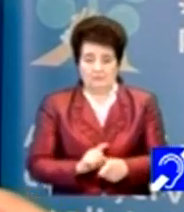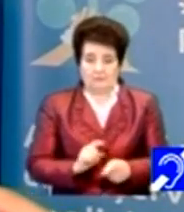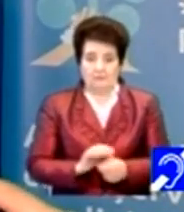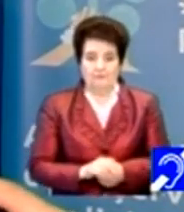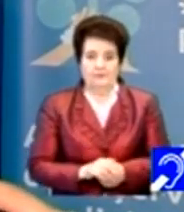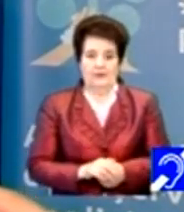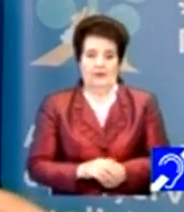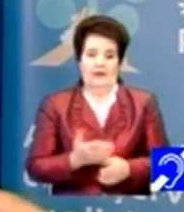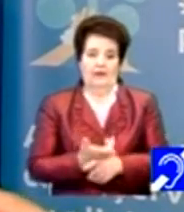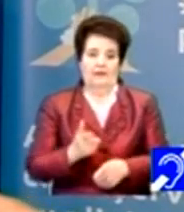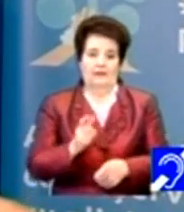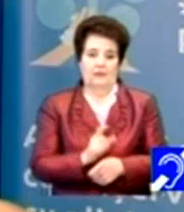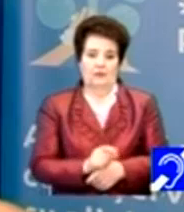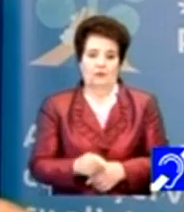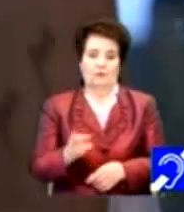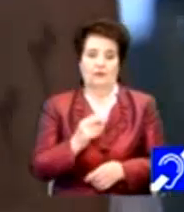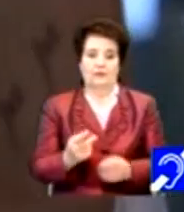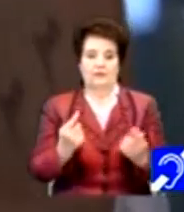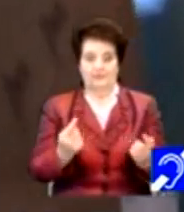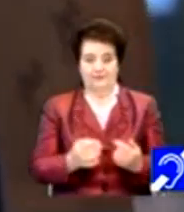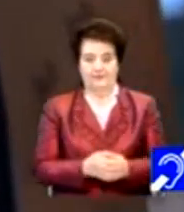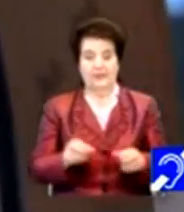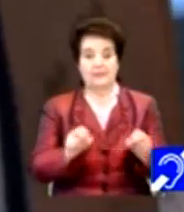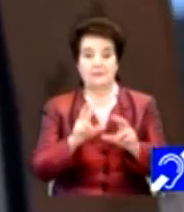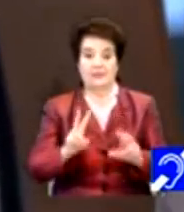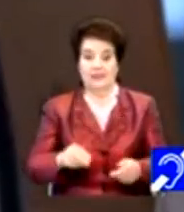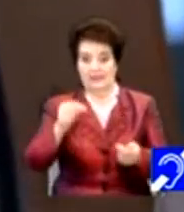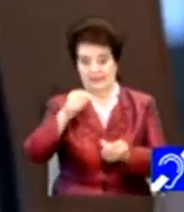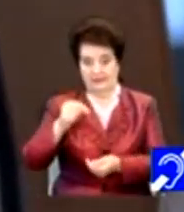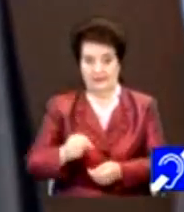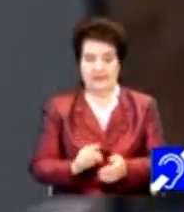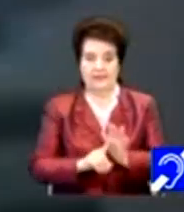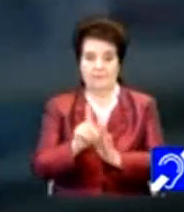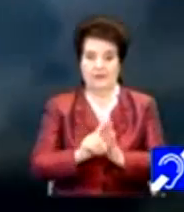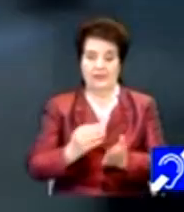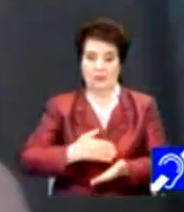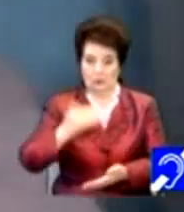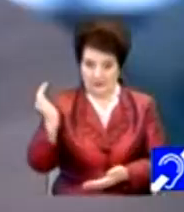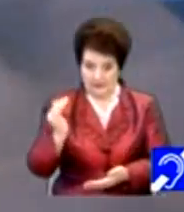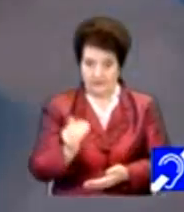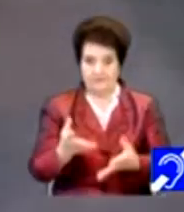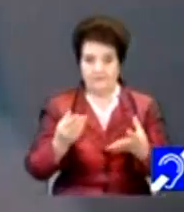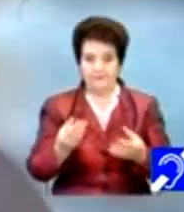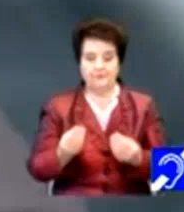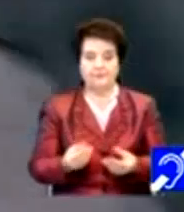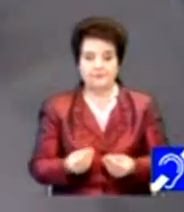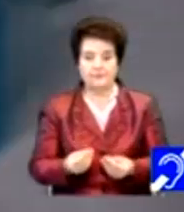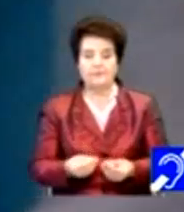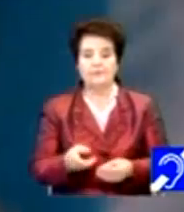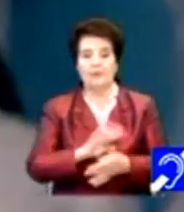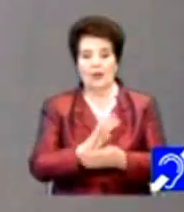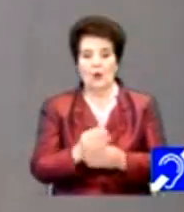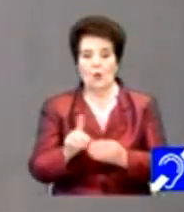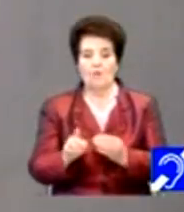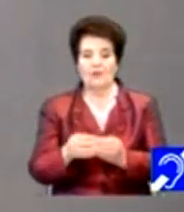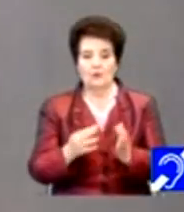este destul de mare. Specialiștii au stabilit că la temperaturi înalte și în condiții de umiditate sporită, virusul COVID-19